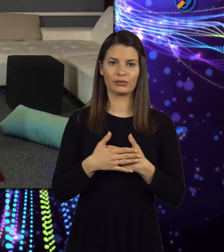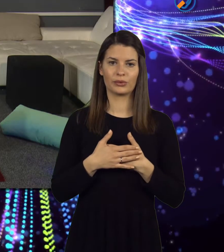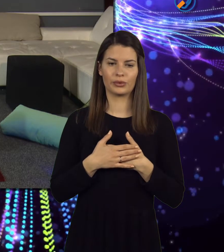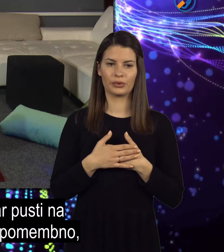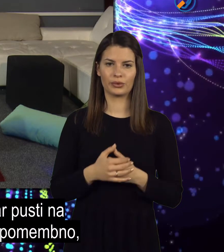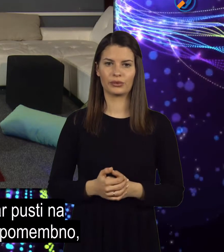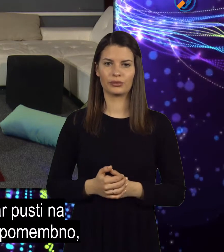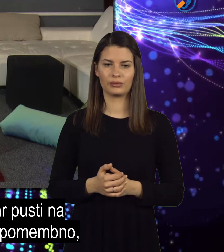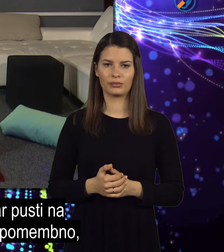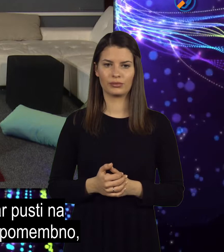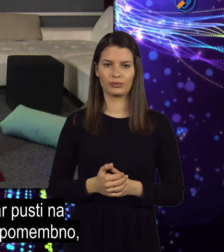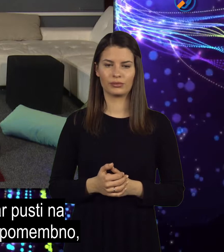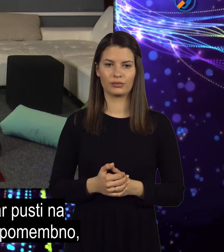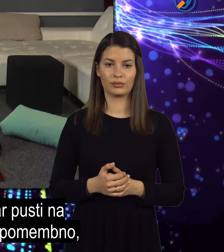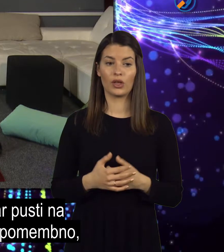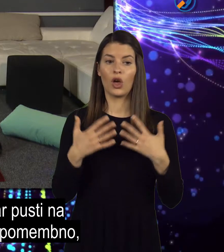In vdih.